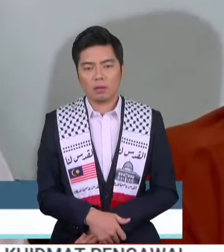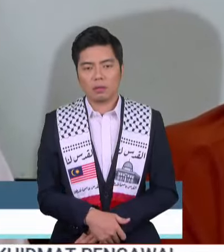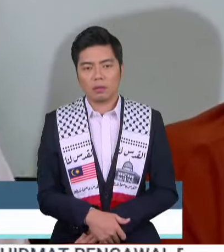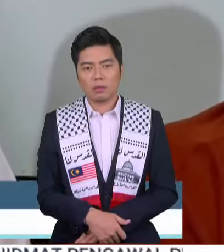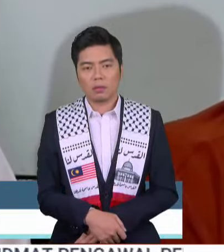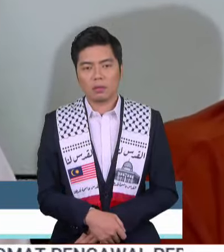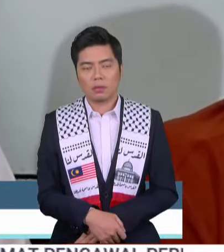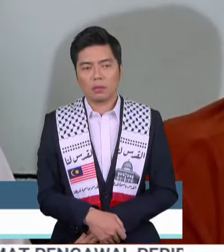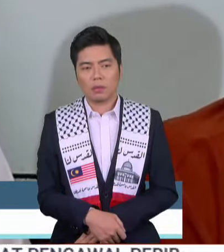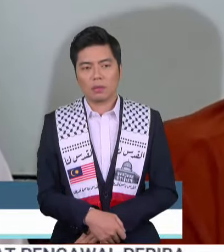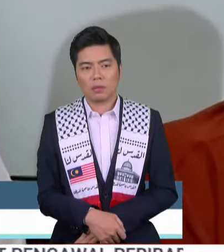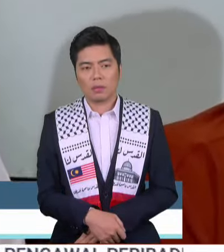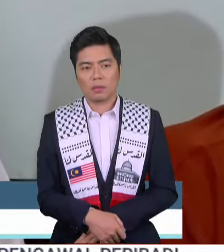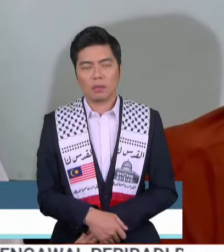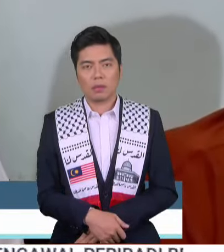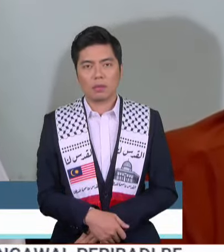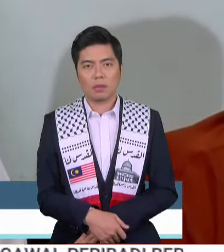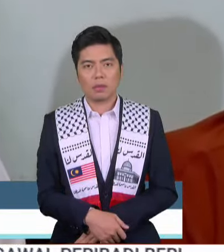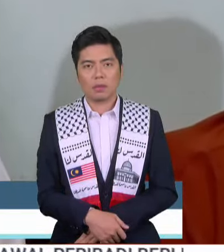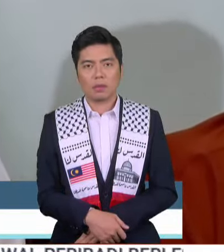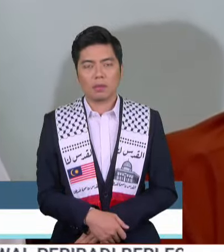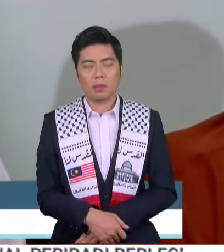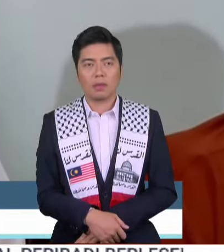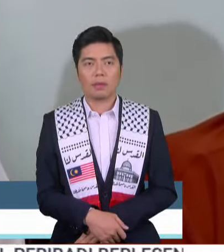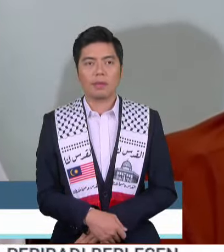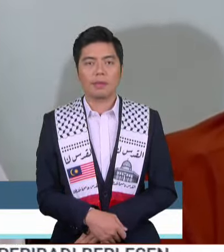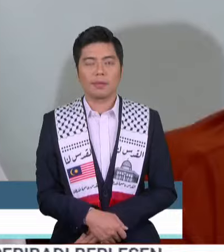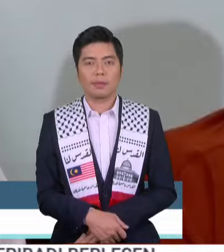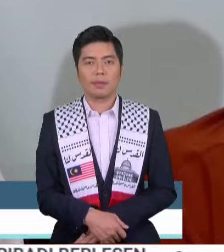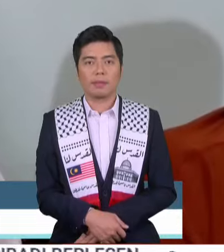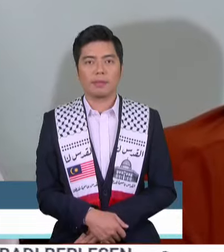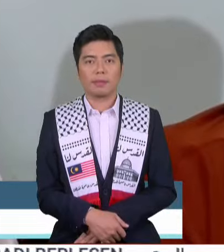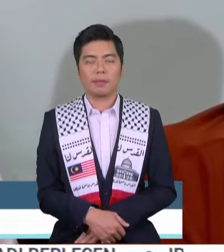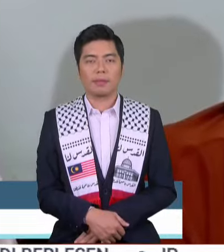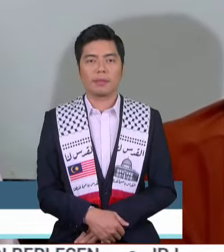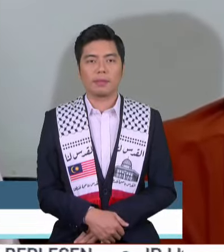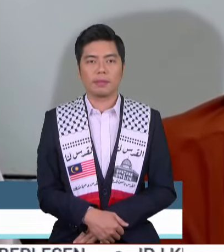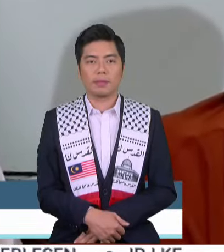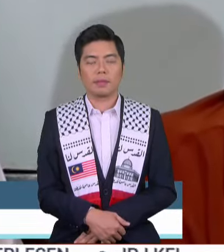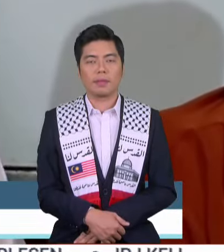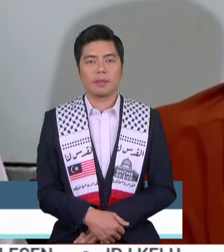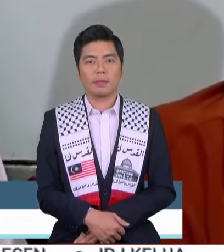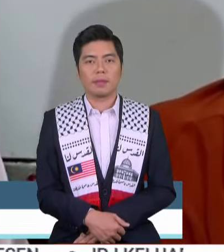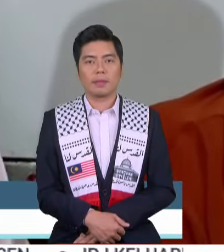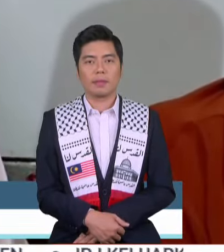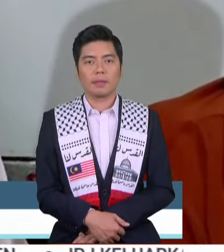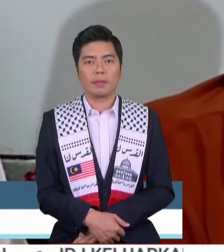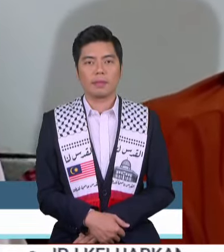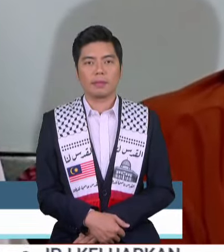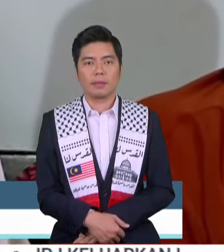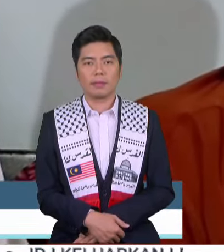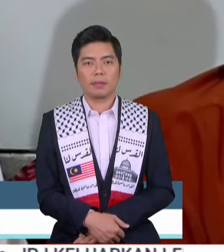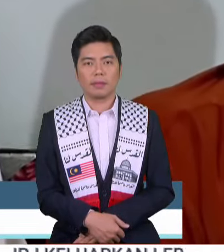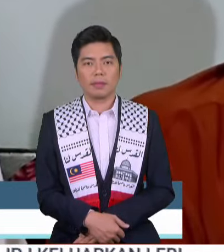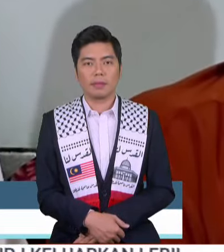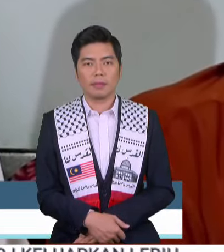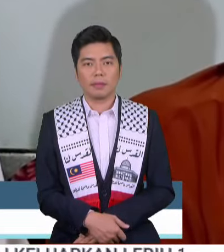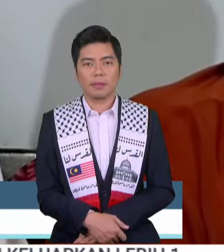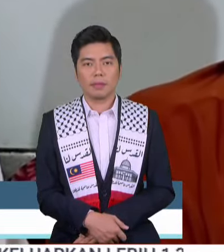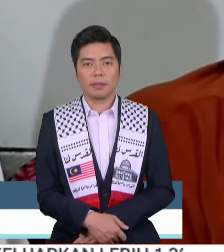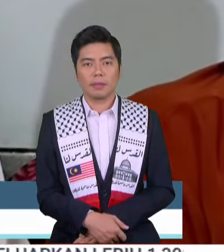kepada program Aidilfitri Madani yang dianjurkan oleh Kerajaan Persekutuan, dan kita